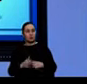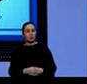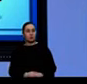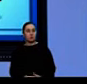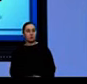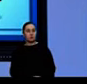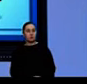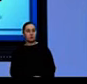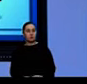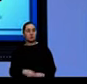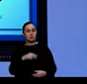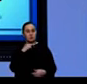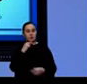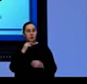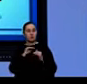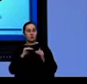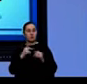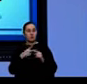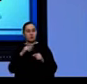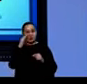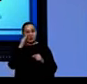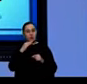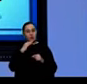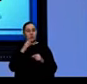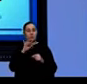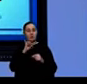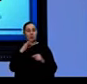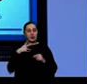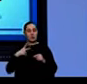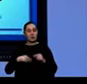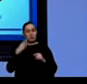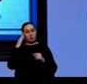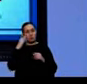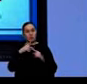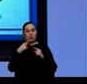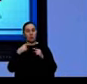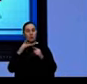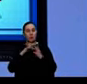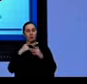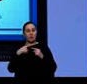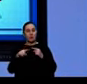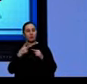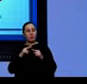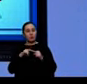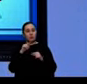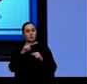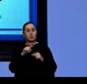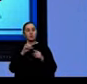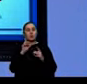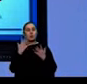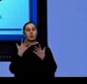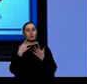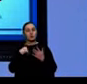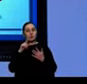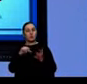екен. Диққат болы жанлар, отаның бойы білен қызының бойы арасындағы фарқыны топыш үшін